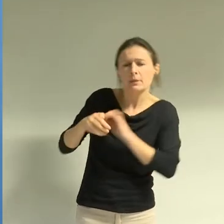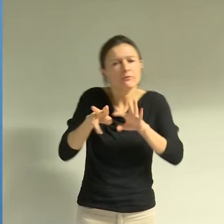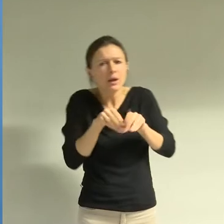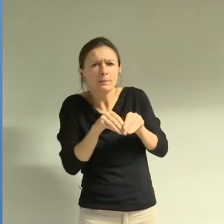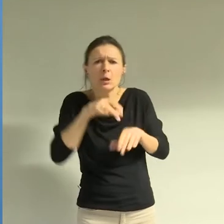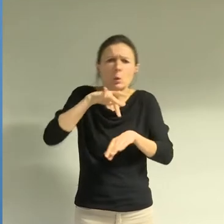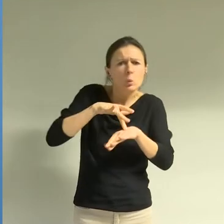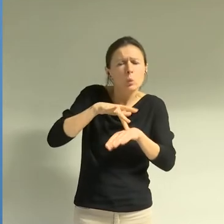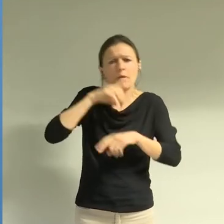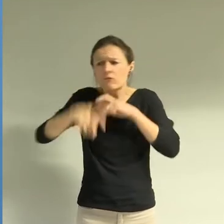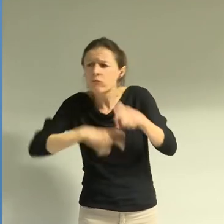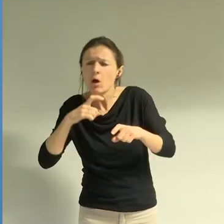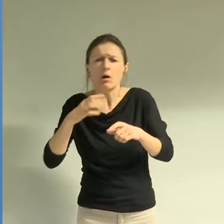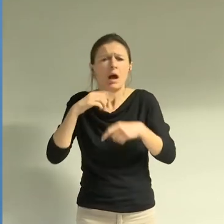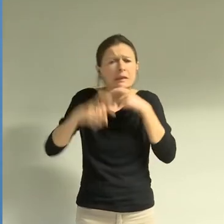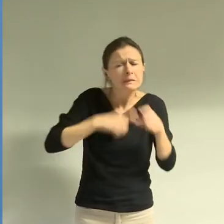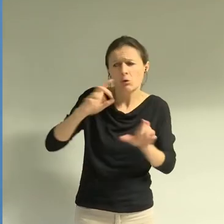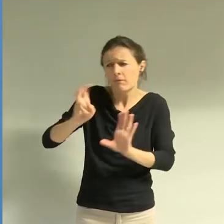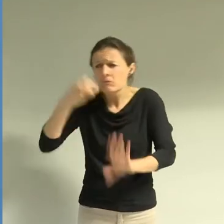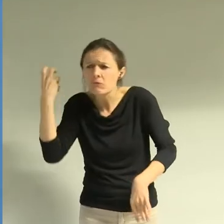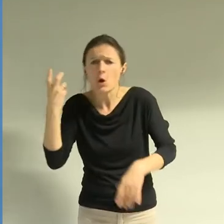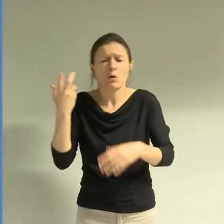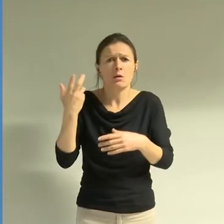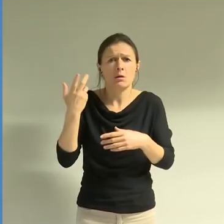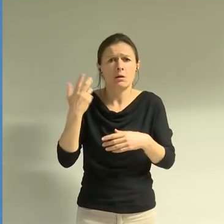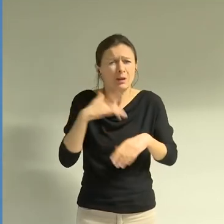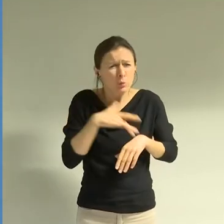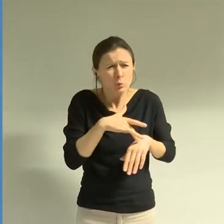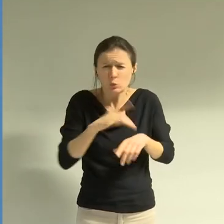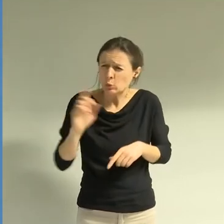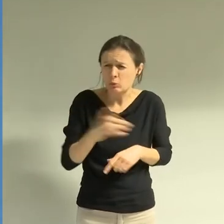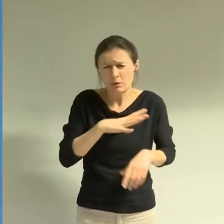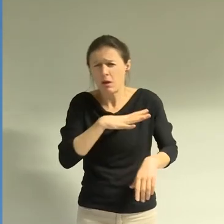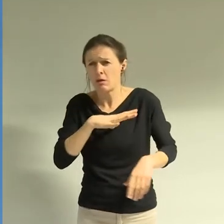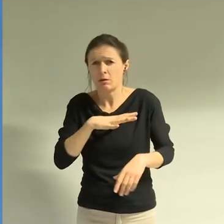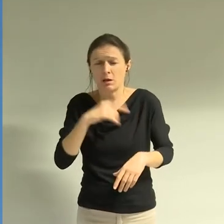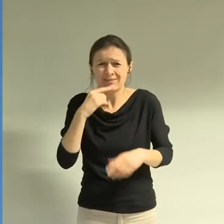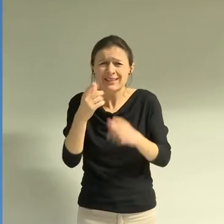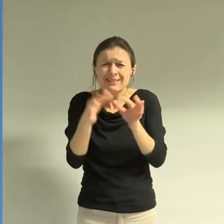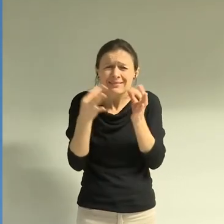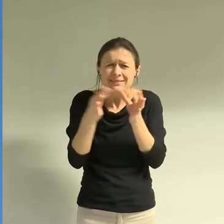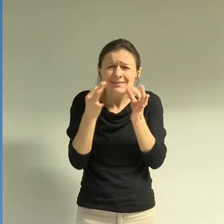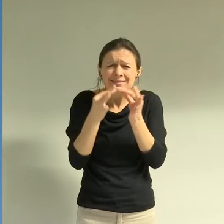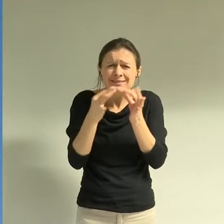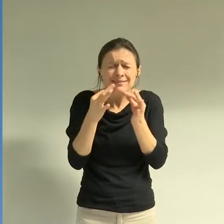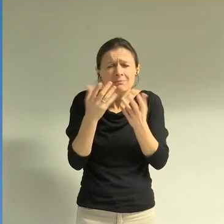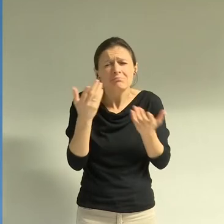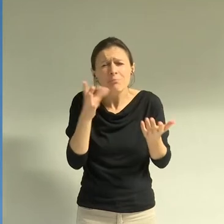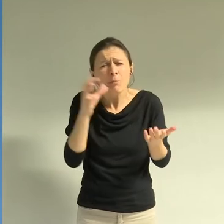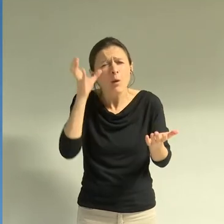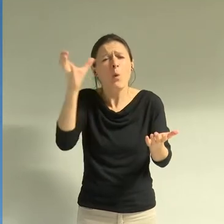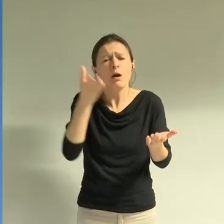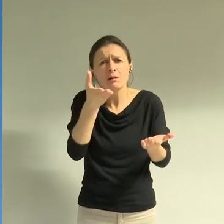d'insécurité dans notre ville vous n'êtes pas crédible restons pragmatiques rester dans le réel